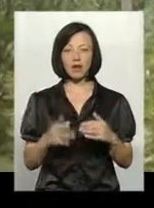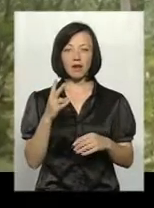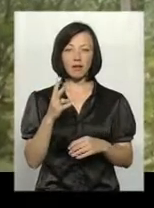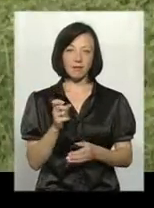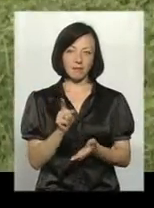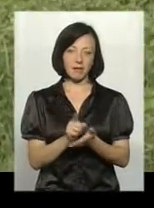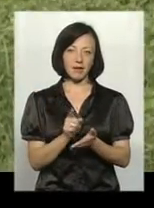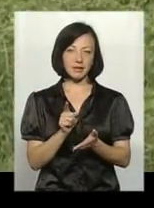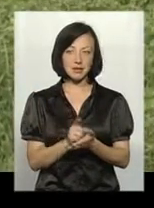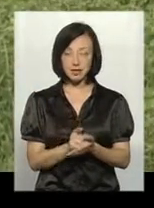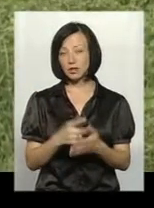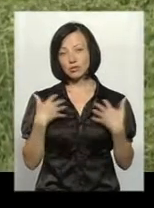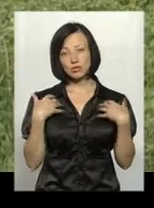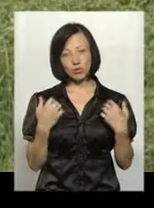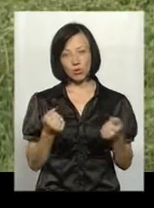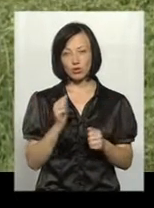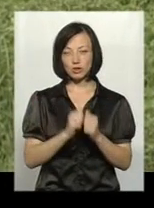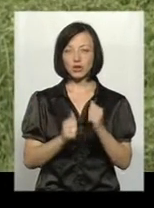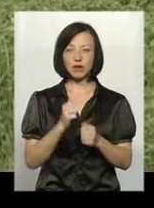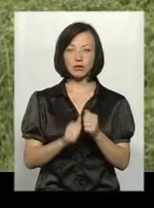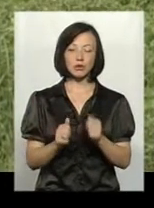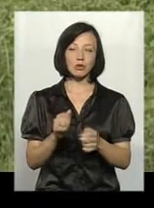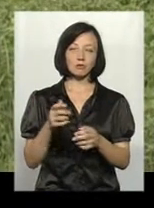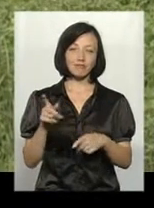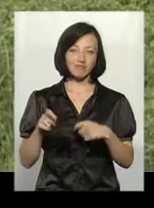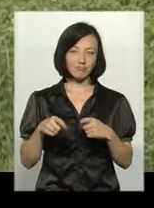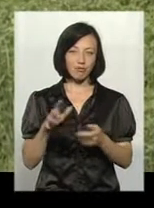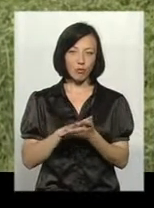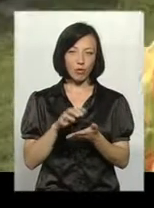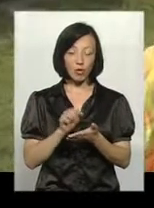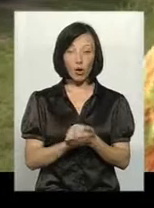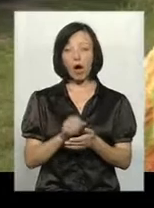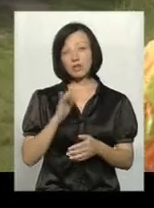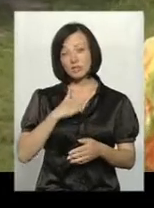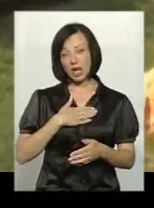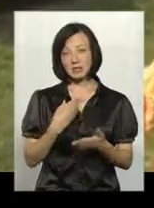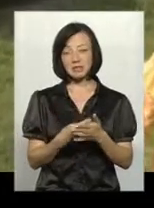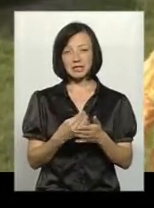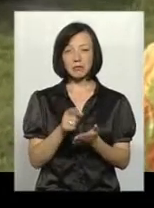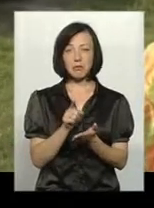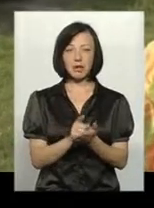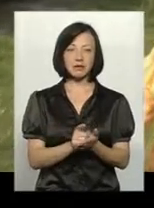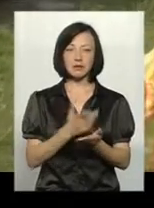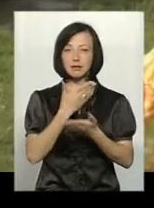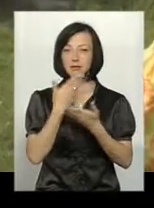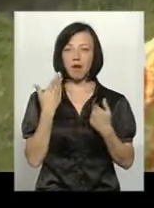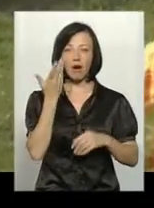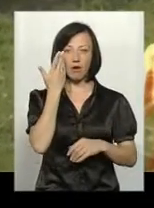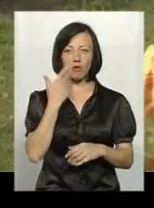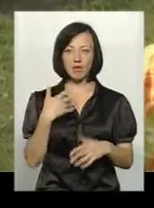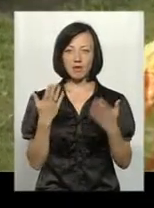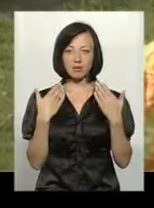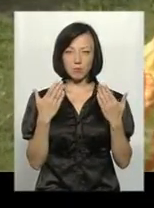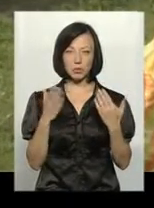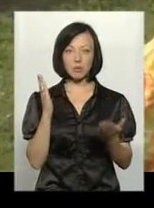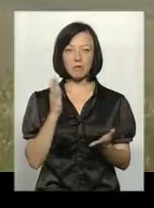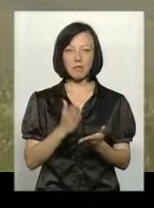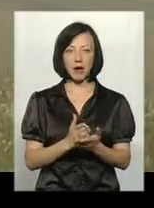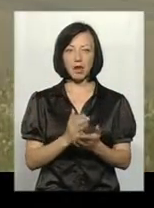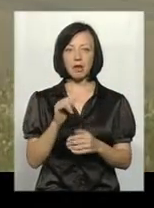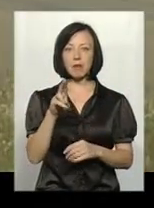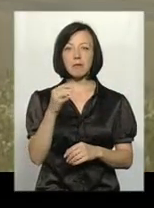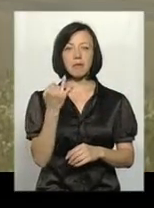заслуженому відпочинку і здоров'я часто підводить. Проте з нашими цінами і пенсіями, каже, ніколи відпочивати. Має пані Віра і